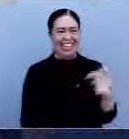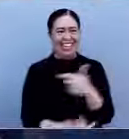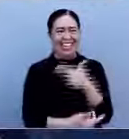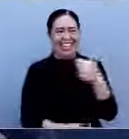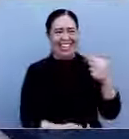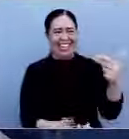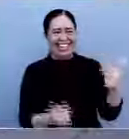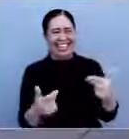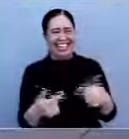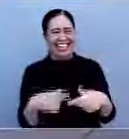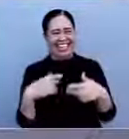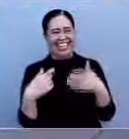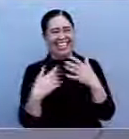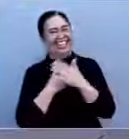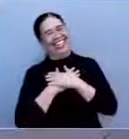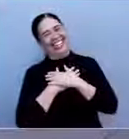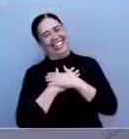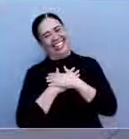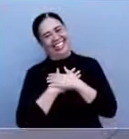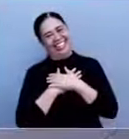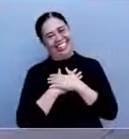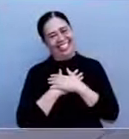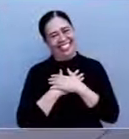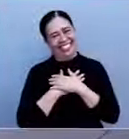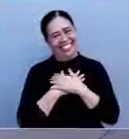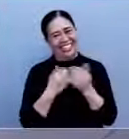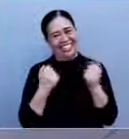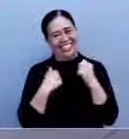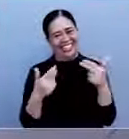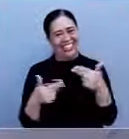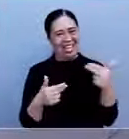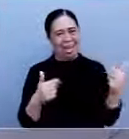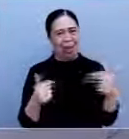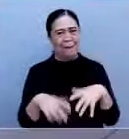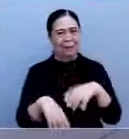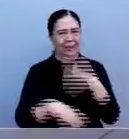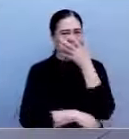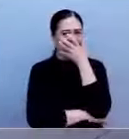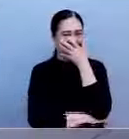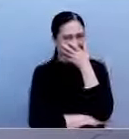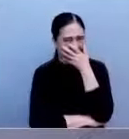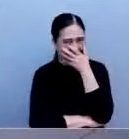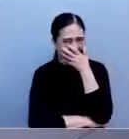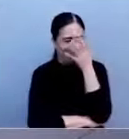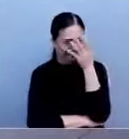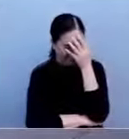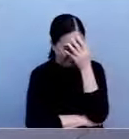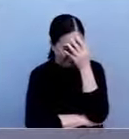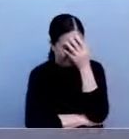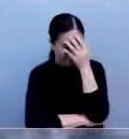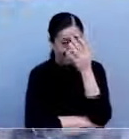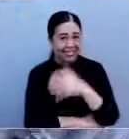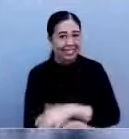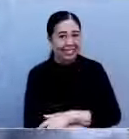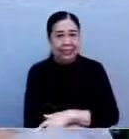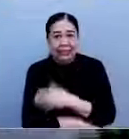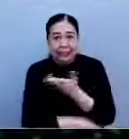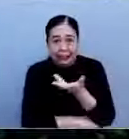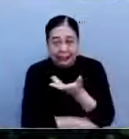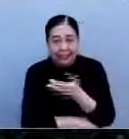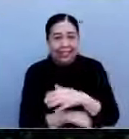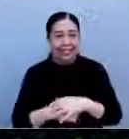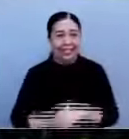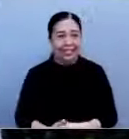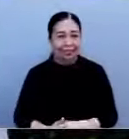Ay, maayong buta! Reunion, taga-todo. Lumabas mo na gabi kaya ko dahil. Reunion, gyan.